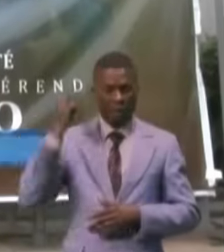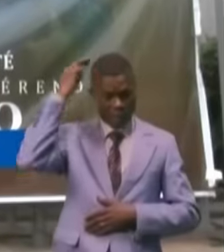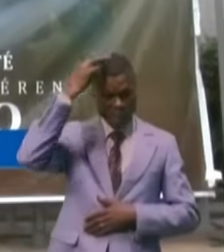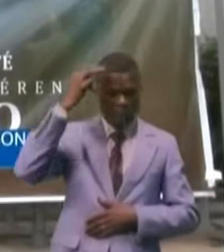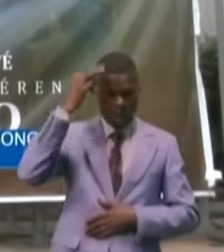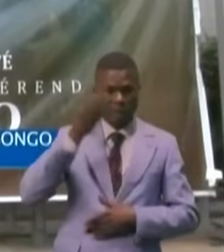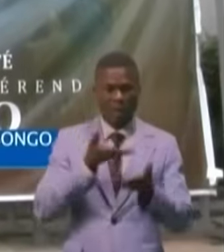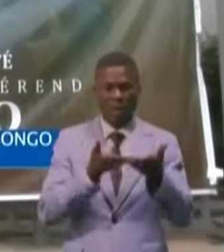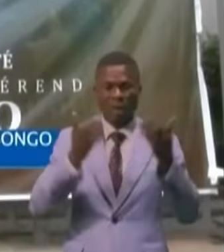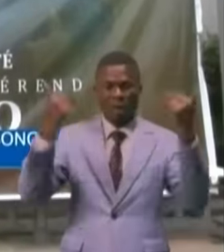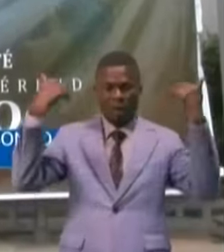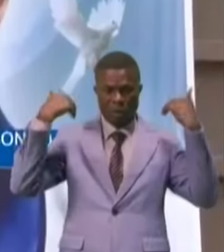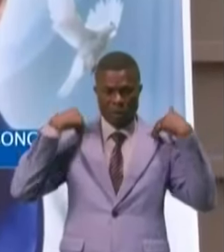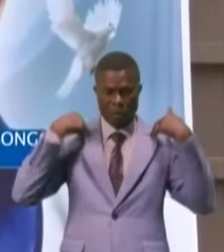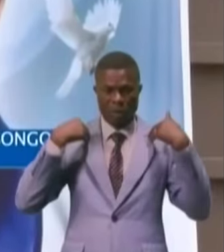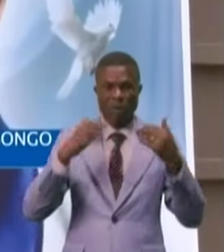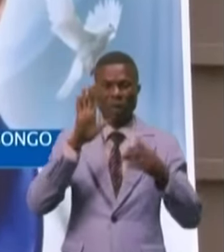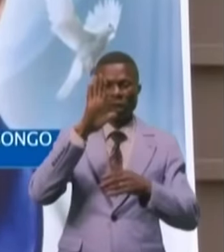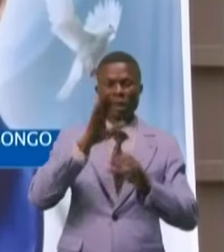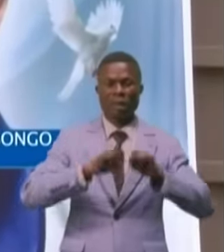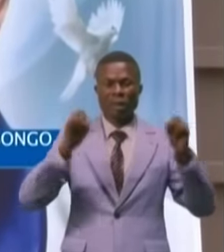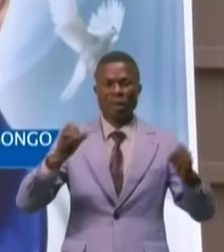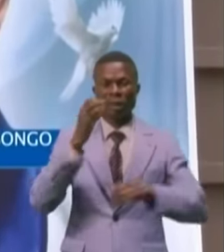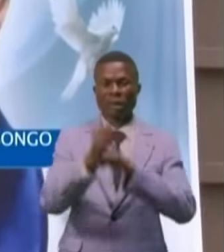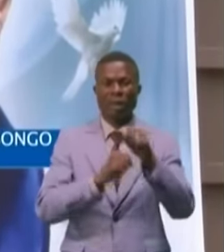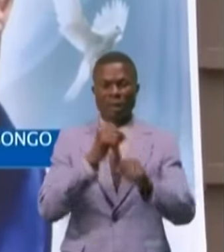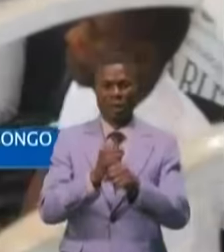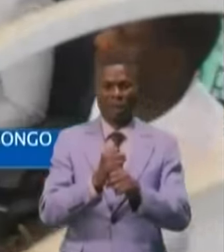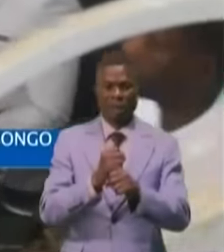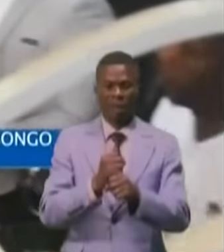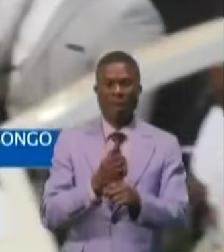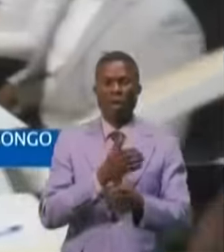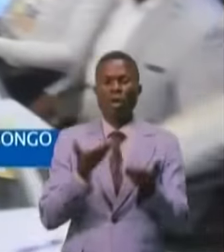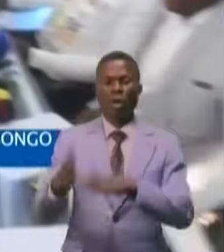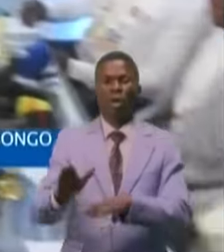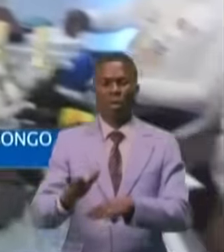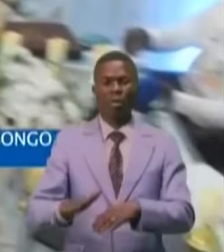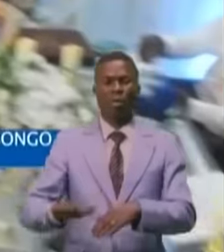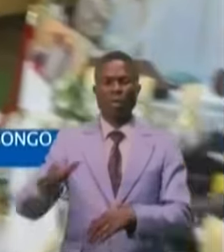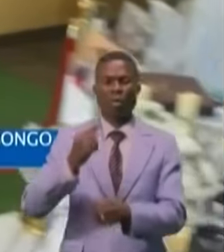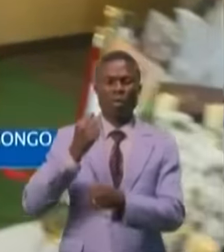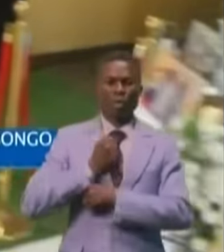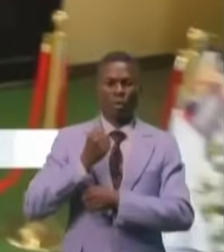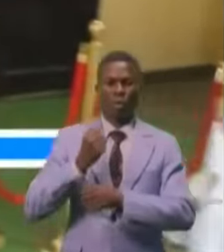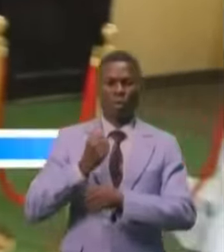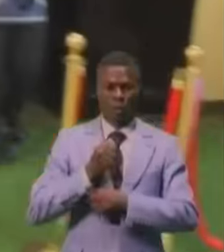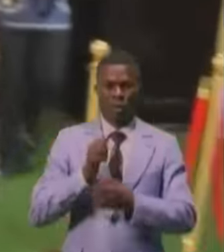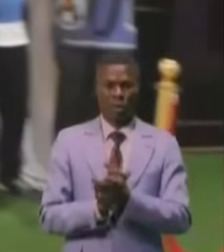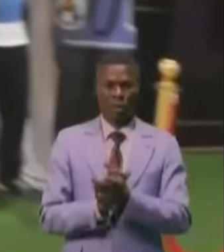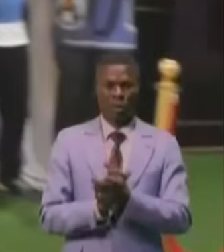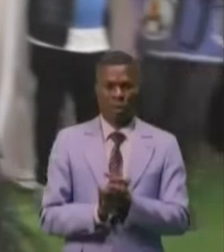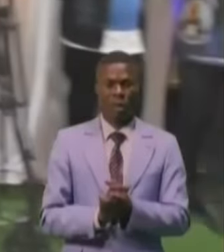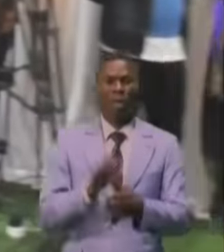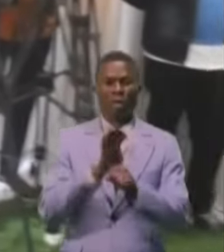le Seigneur pendant 50 ans et qui a rendu l'âme au Canada, loin de ses nombreux